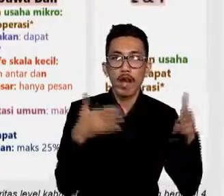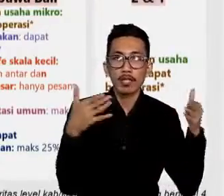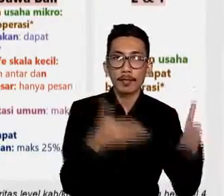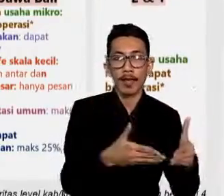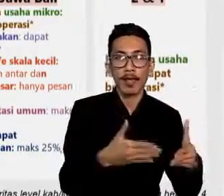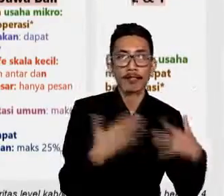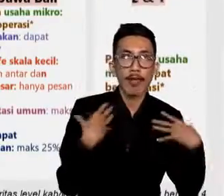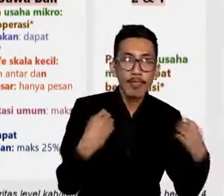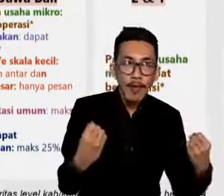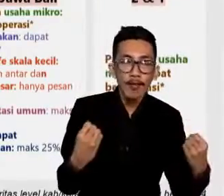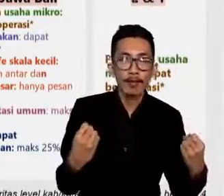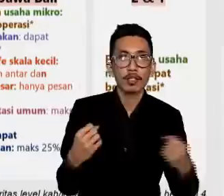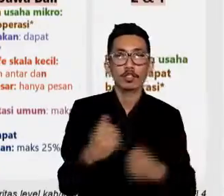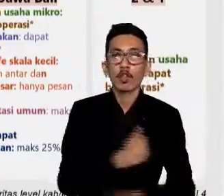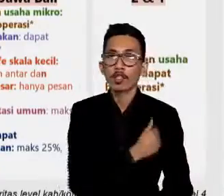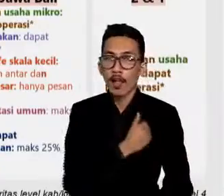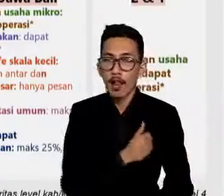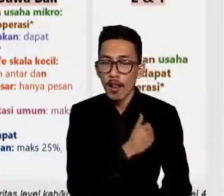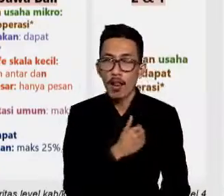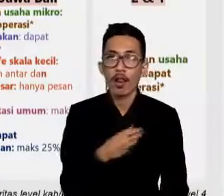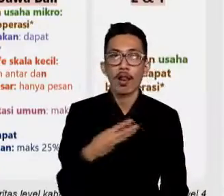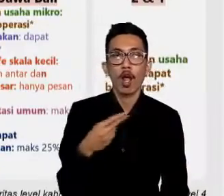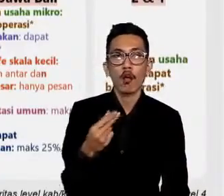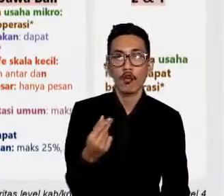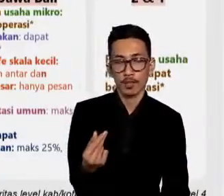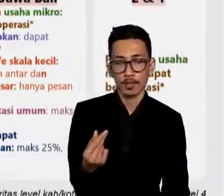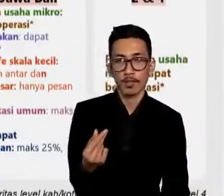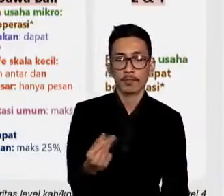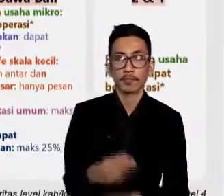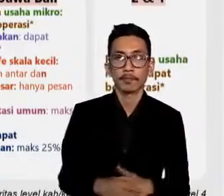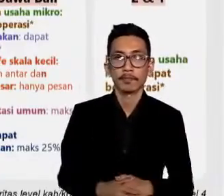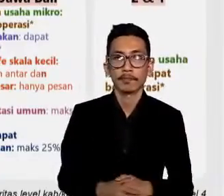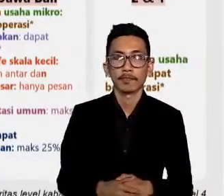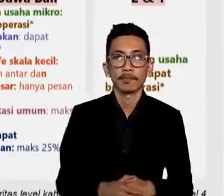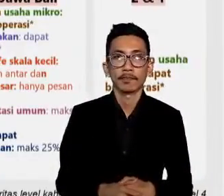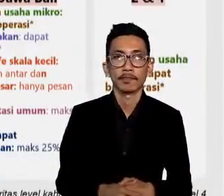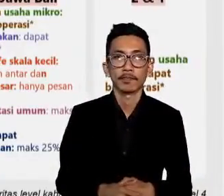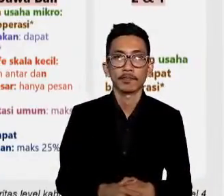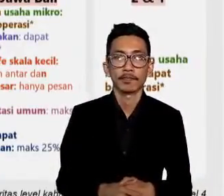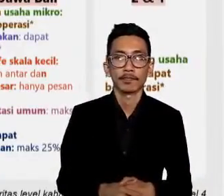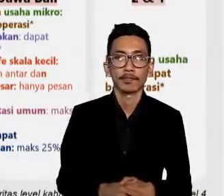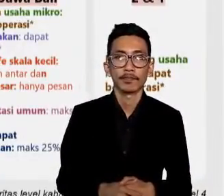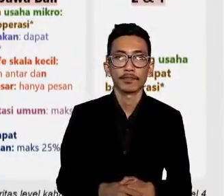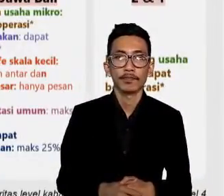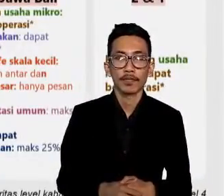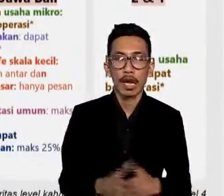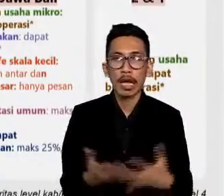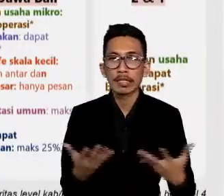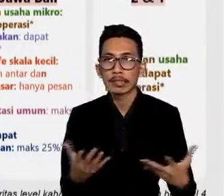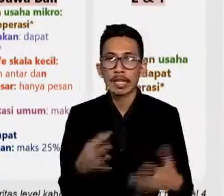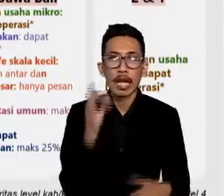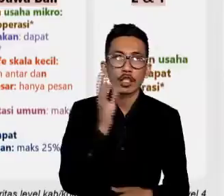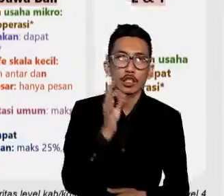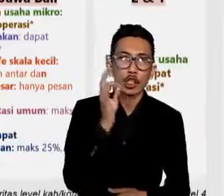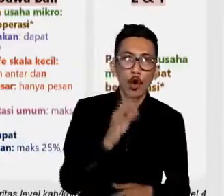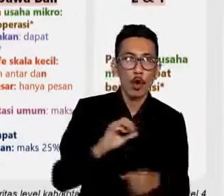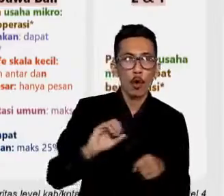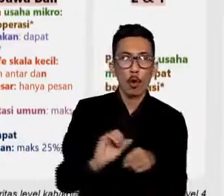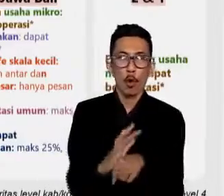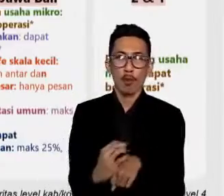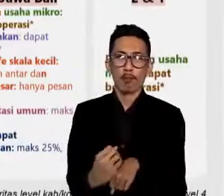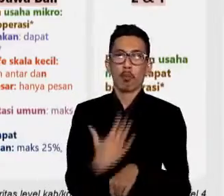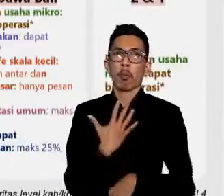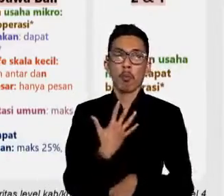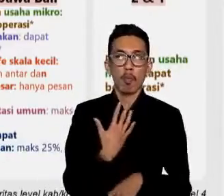kesehatan file dan ekonomi selain itu mengingat besarnya potensi penularan apabila masyarakat